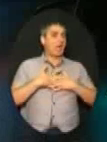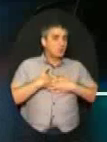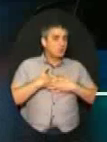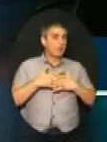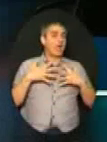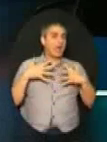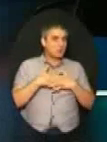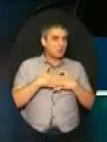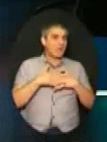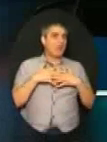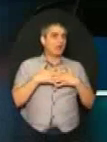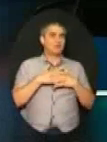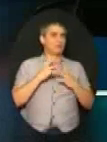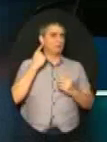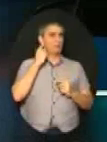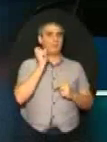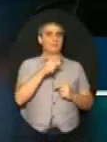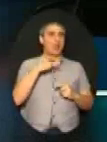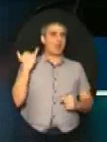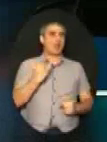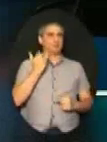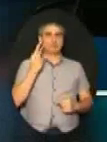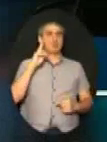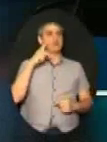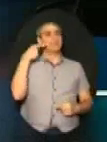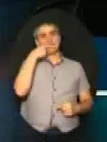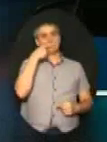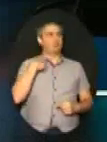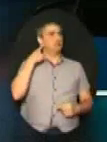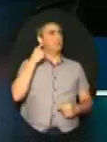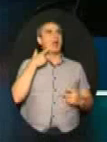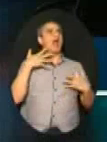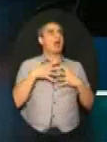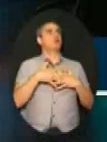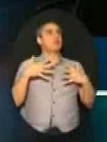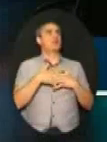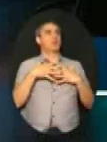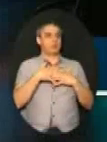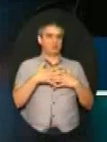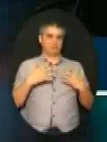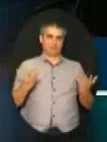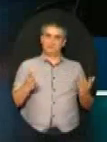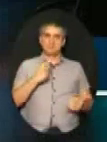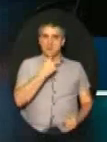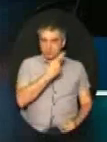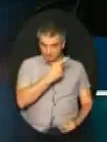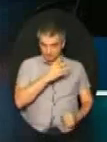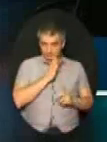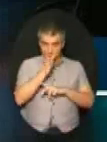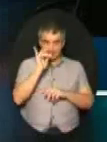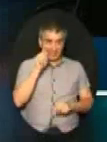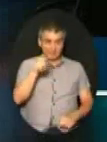אחדות, אחדות. כמה שומעים את המילה הזו כל הזמן? יותר מלצחצח שיניים אני שומע אותה בבוקר. ריקלין. מה? זה הולך